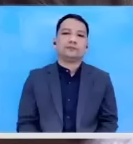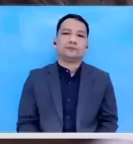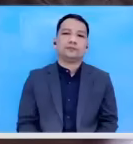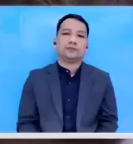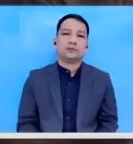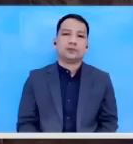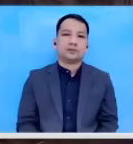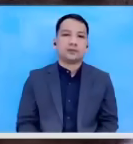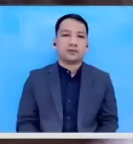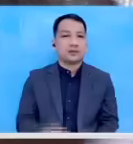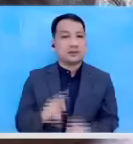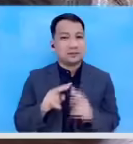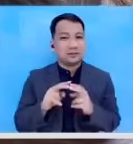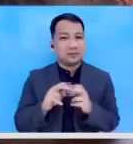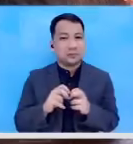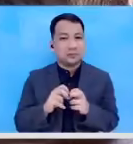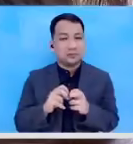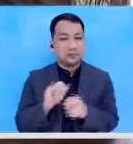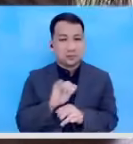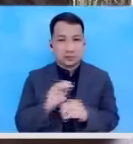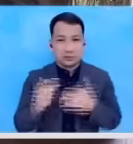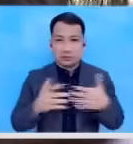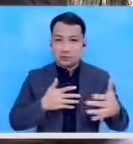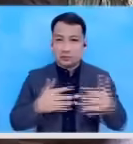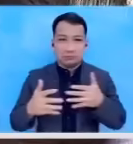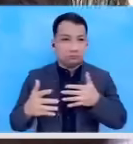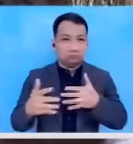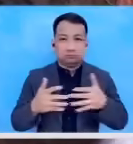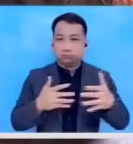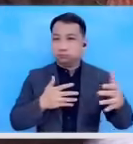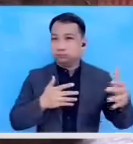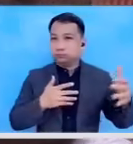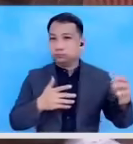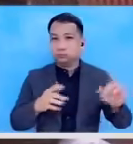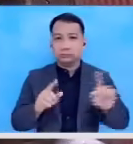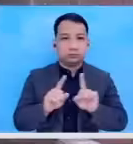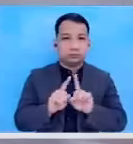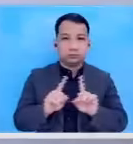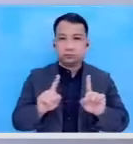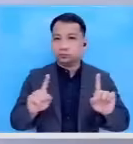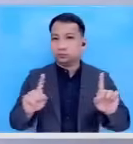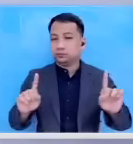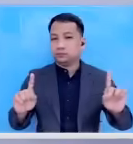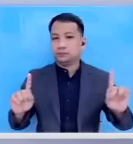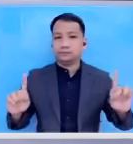Kahit na tayo ay pinaglayo,